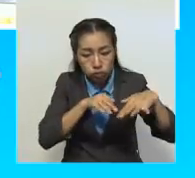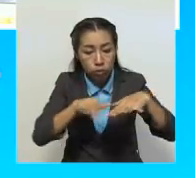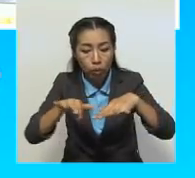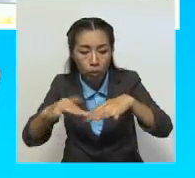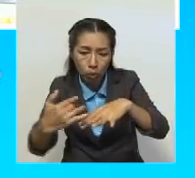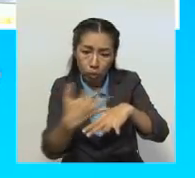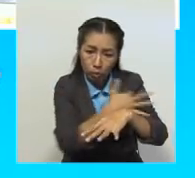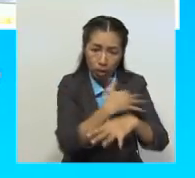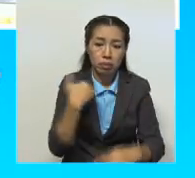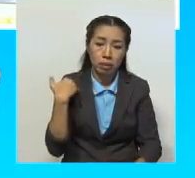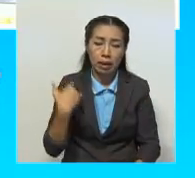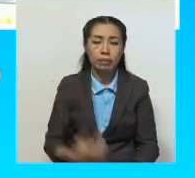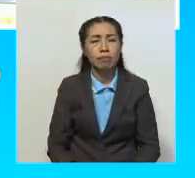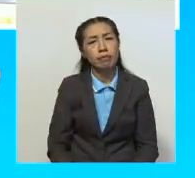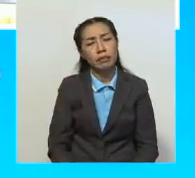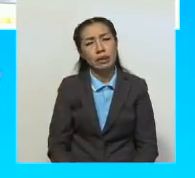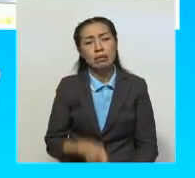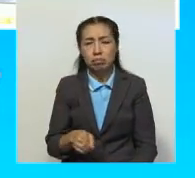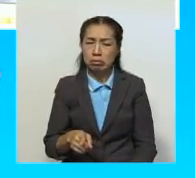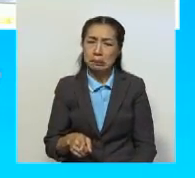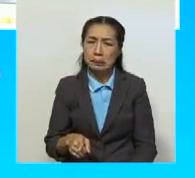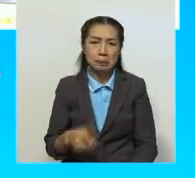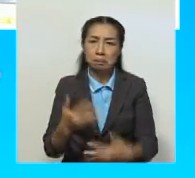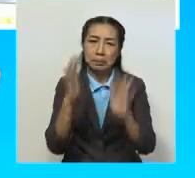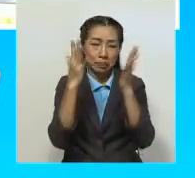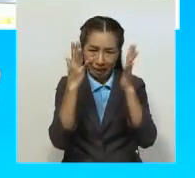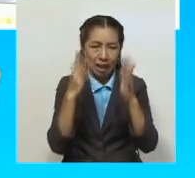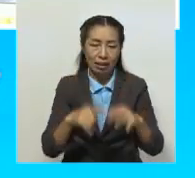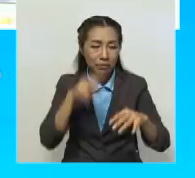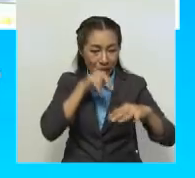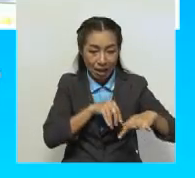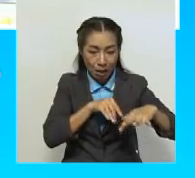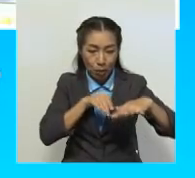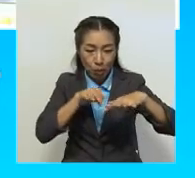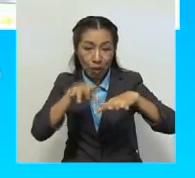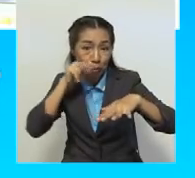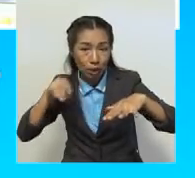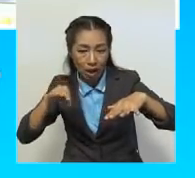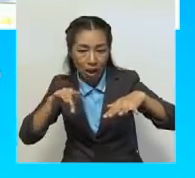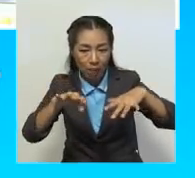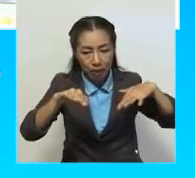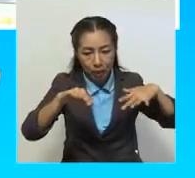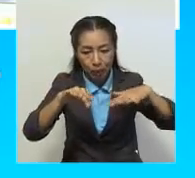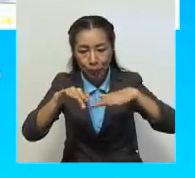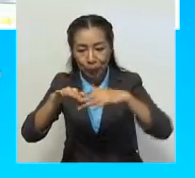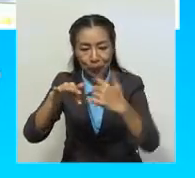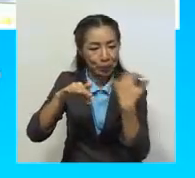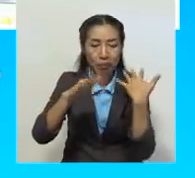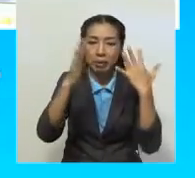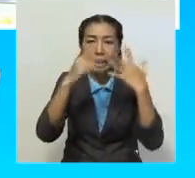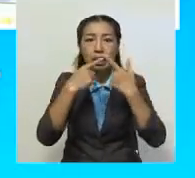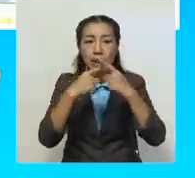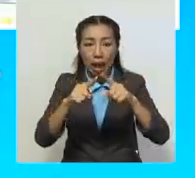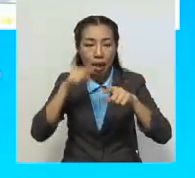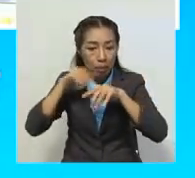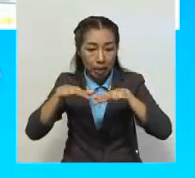ไหมคะ คือไหลย้อนเข้าเนี่ยไม่ได้ไหลย้อนนะฮะแต่ว่าน้ำจากลำน้ำอย่างลำน้ำอูนเนี่ยมาก็ต้องไปล